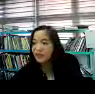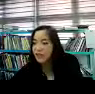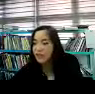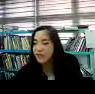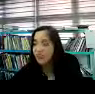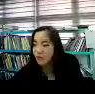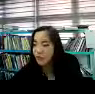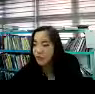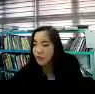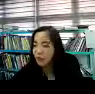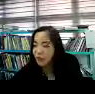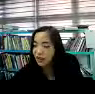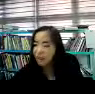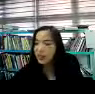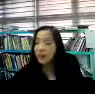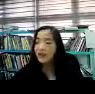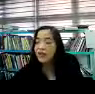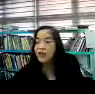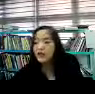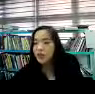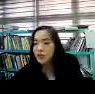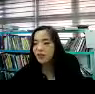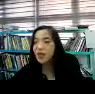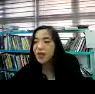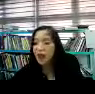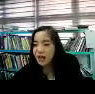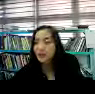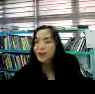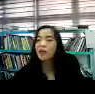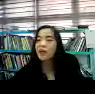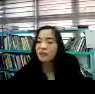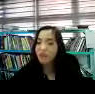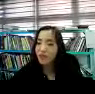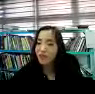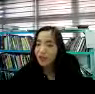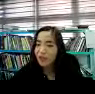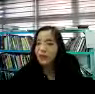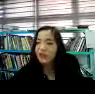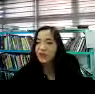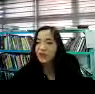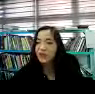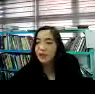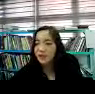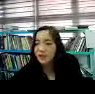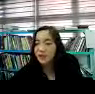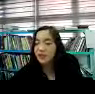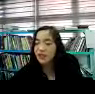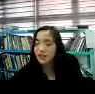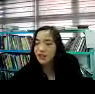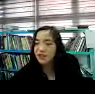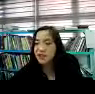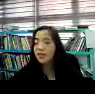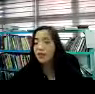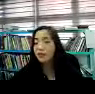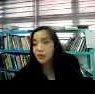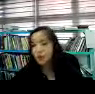for example, thesis po yung mga i-request nyo, maghahanap po kami ng mga related na materials or